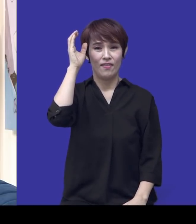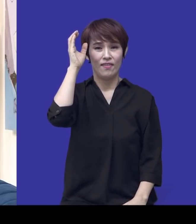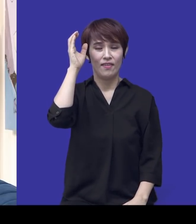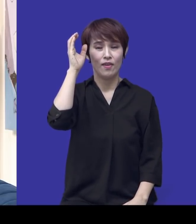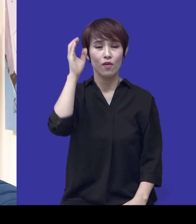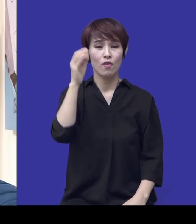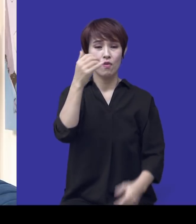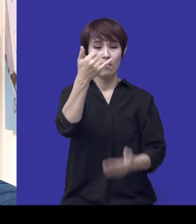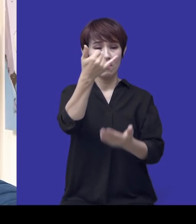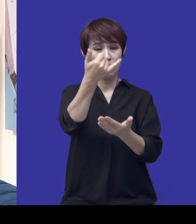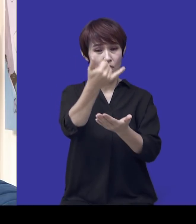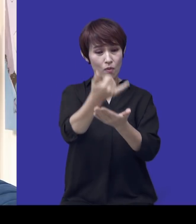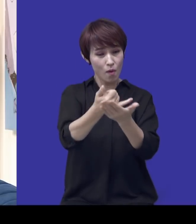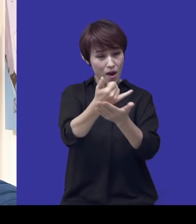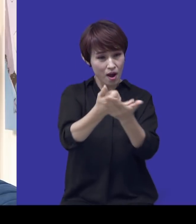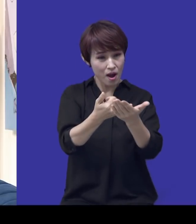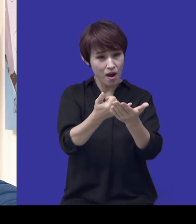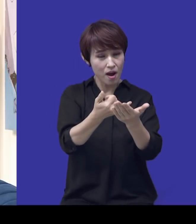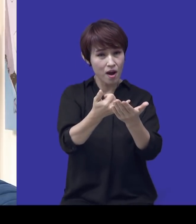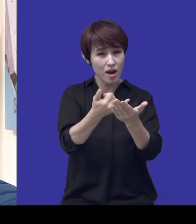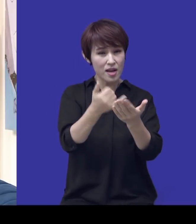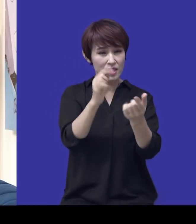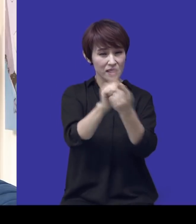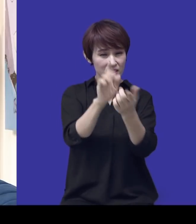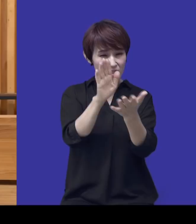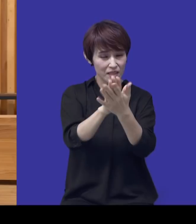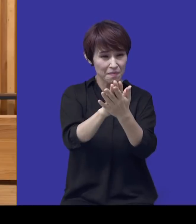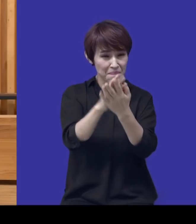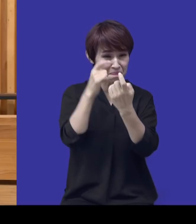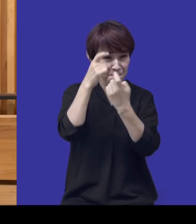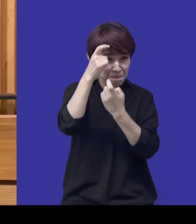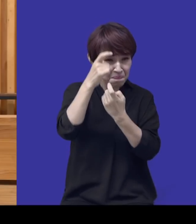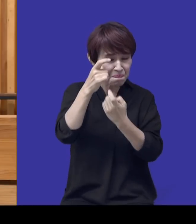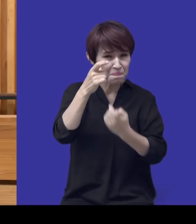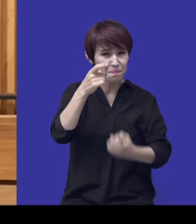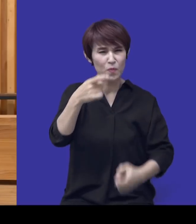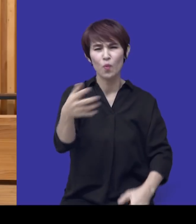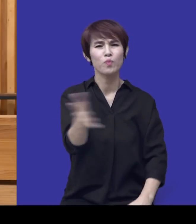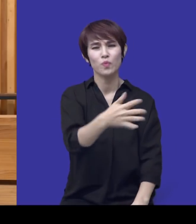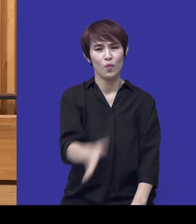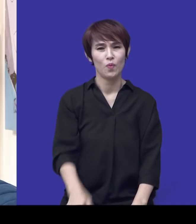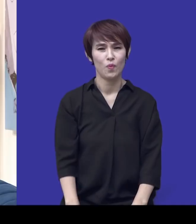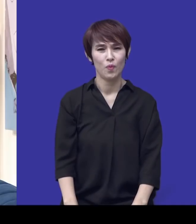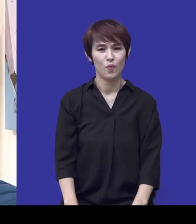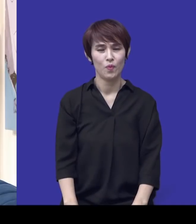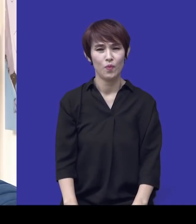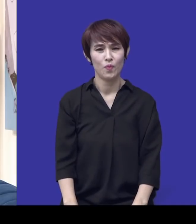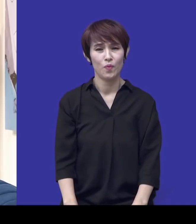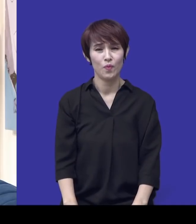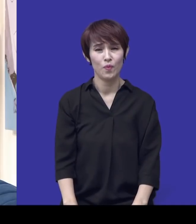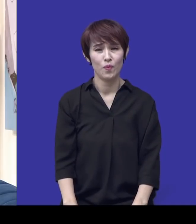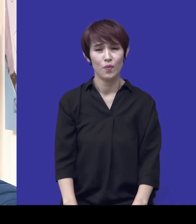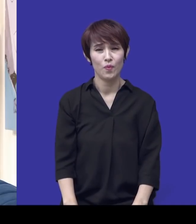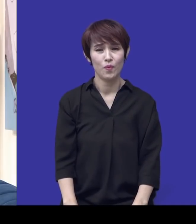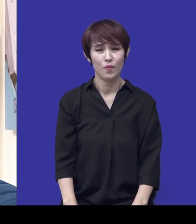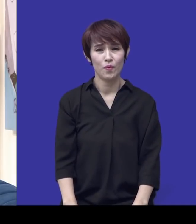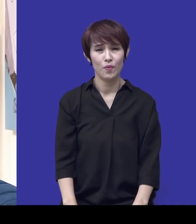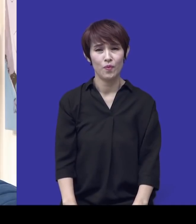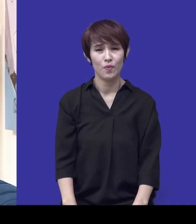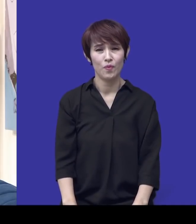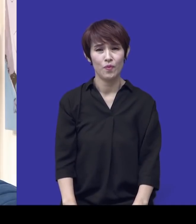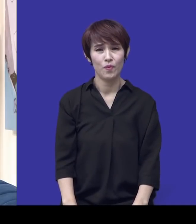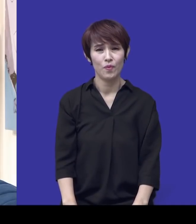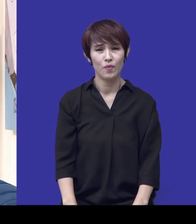그 고아 애들을 한 번도 눈으로 실제로 본 적이 없었고 네. 게다가 그 아이들을 보면은 너무나도